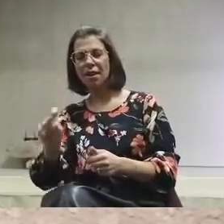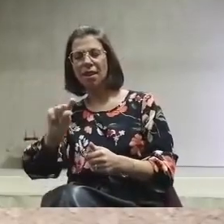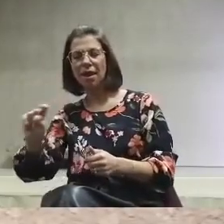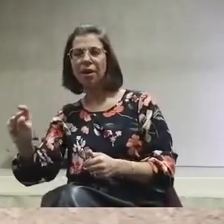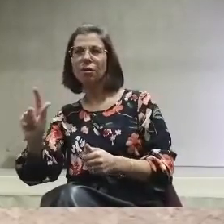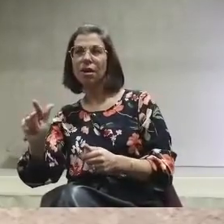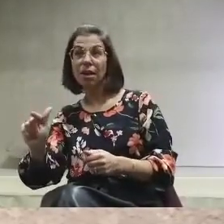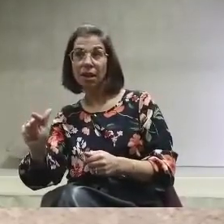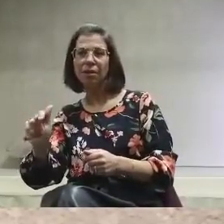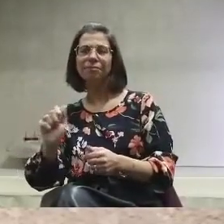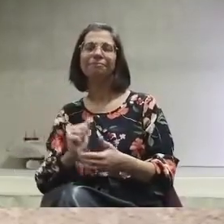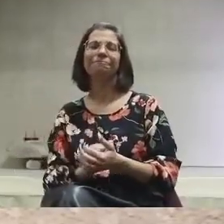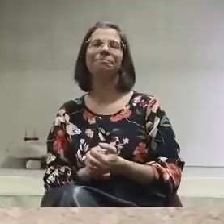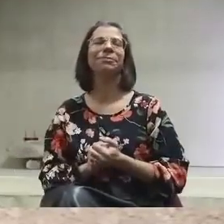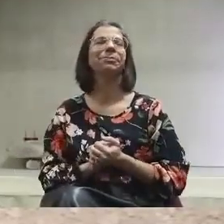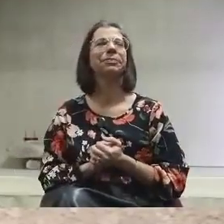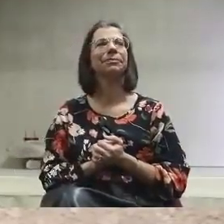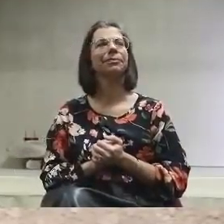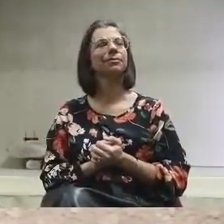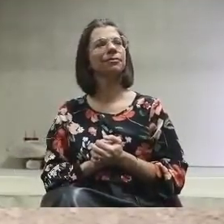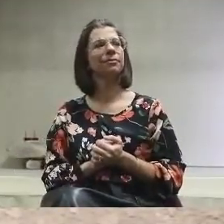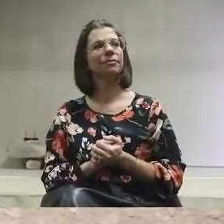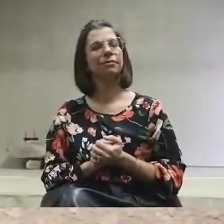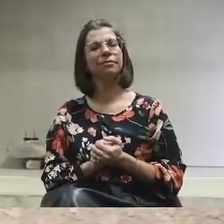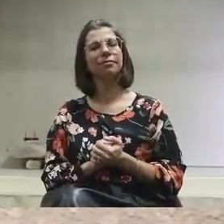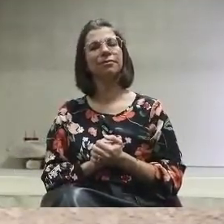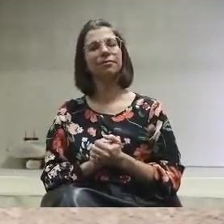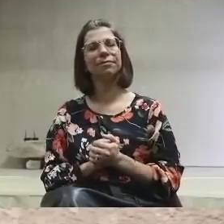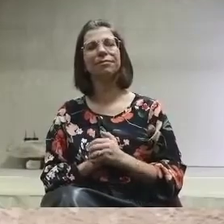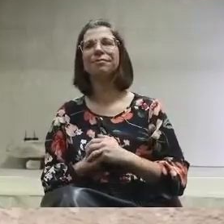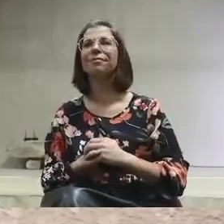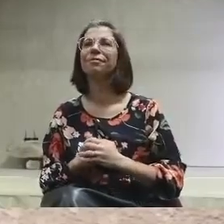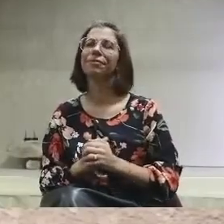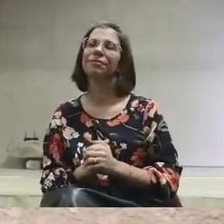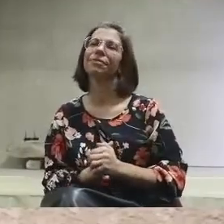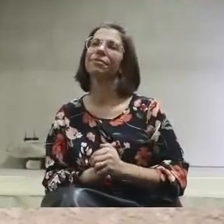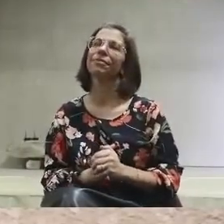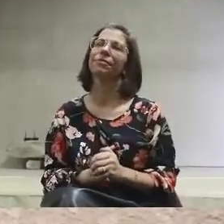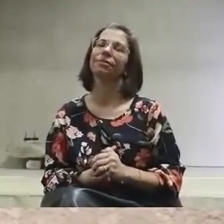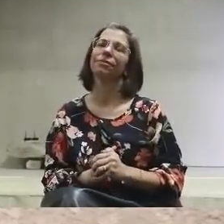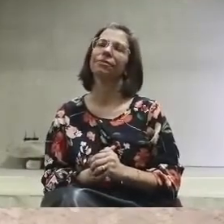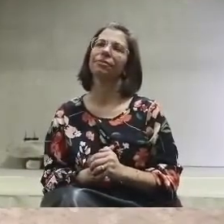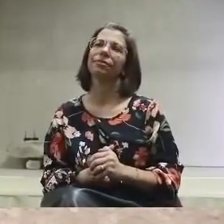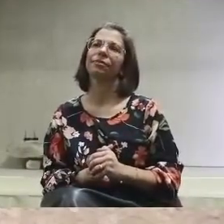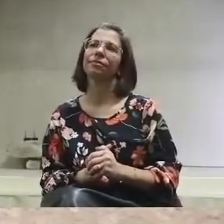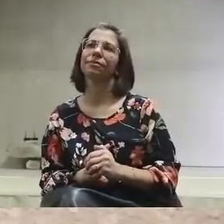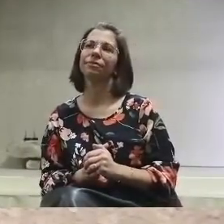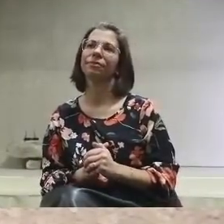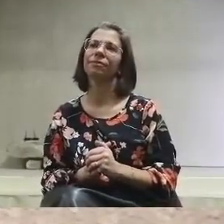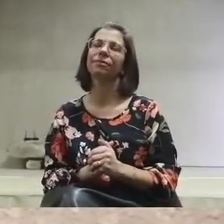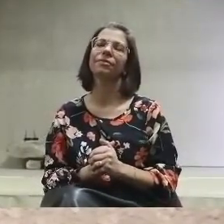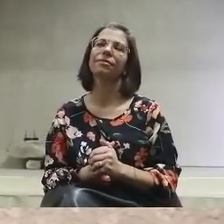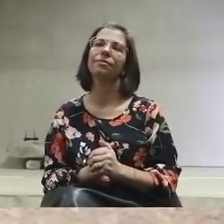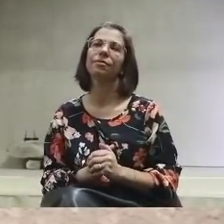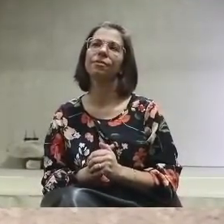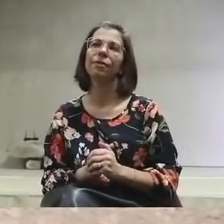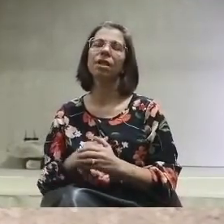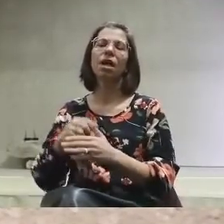que si nous avons parlé de l'entrée dans le royaume de Dieu,